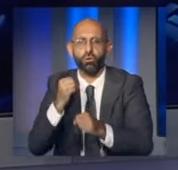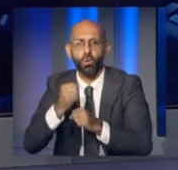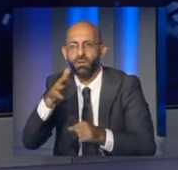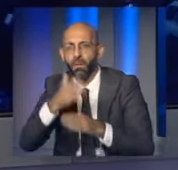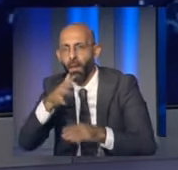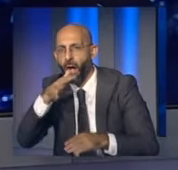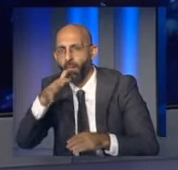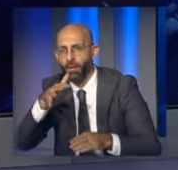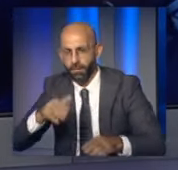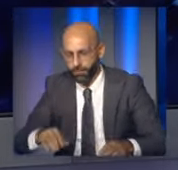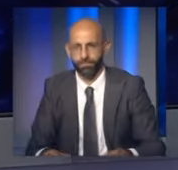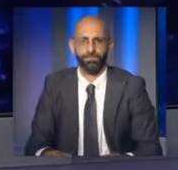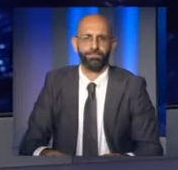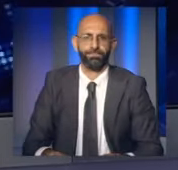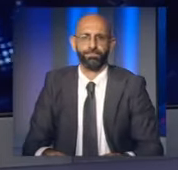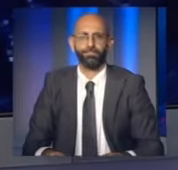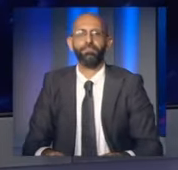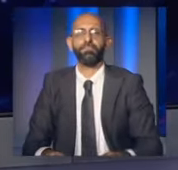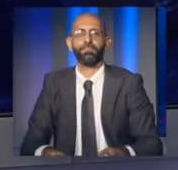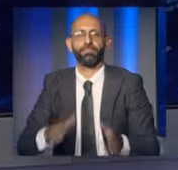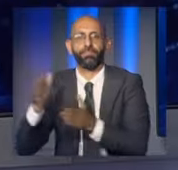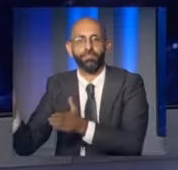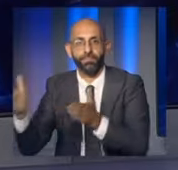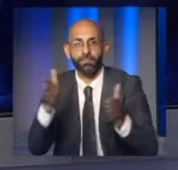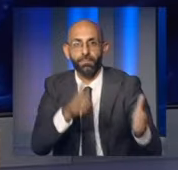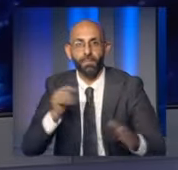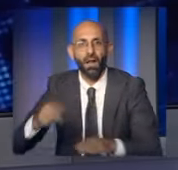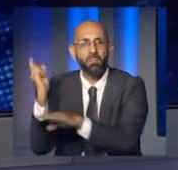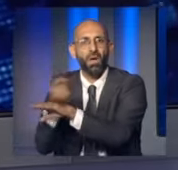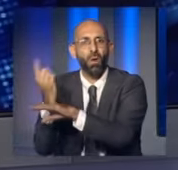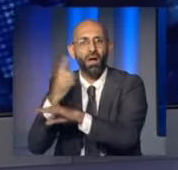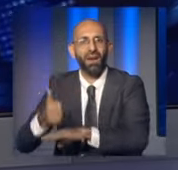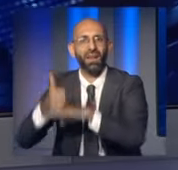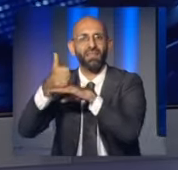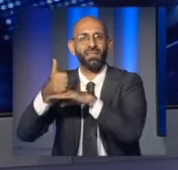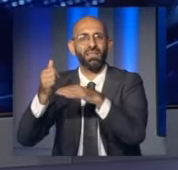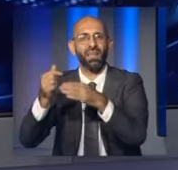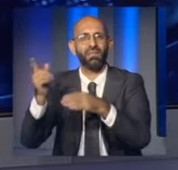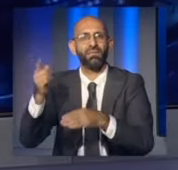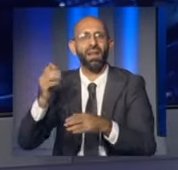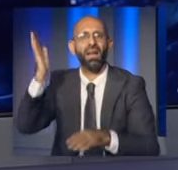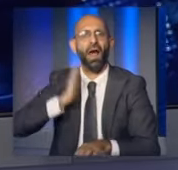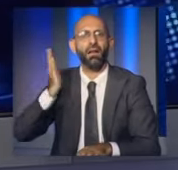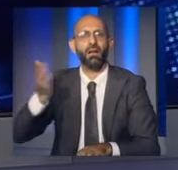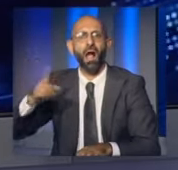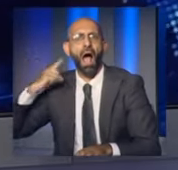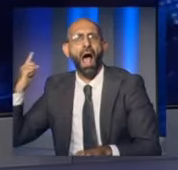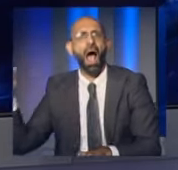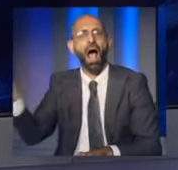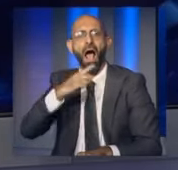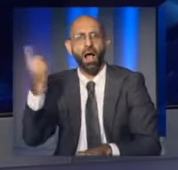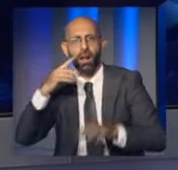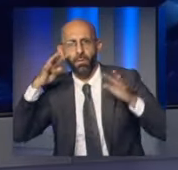حادث مروحية رئيسي. بغض النظر عن مجريات وتطورات مسار مروحية الرئيس